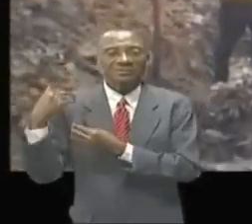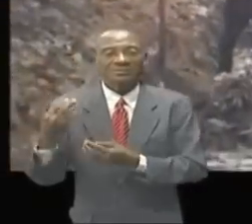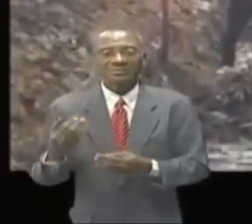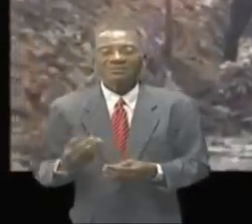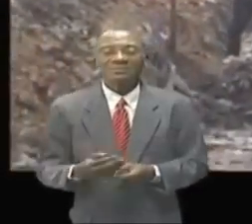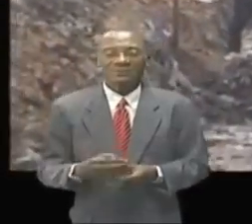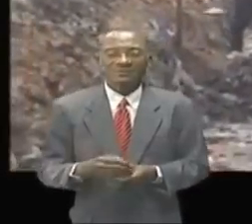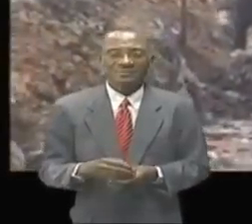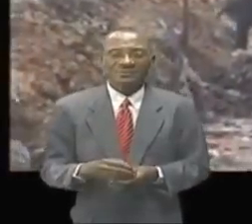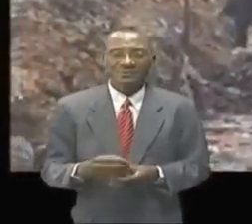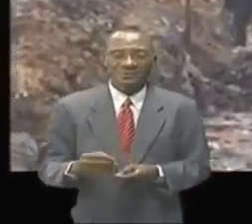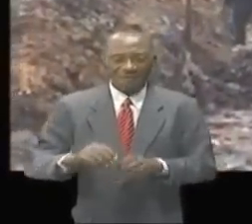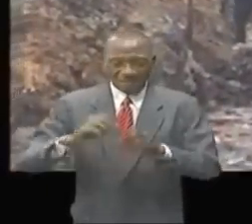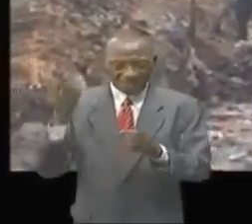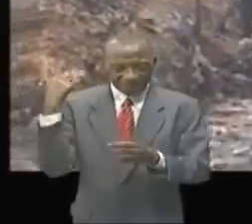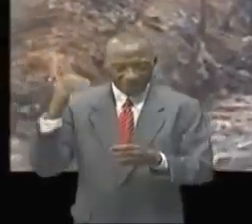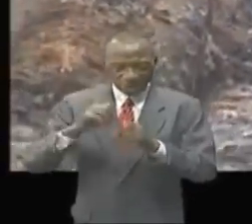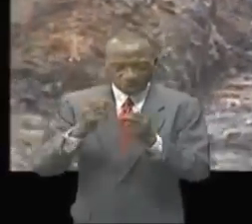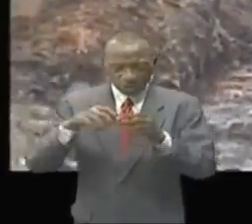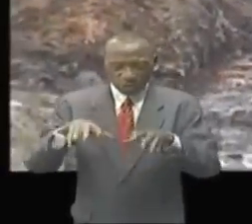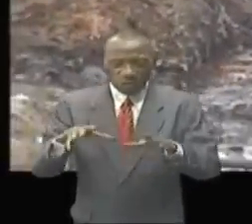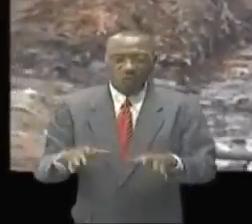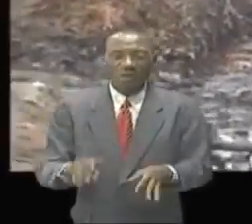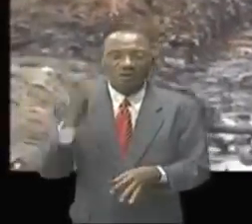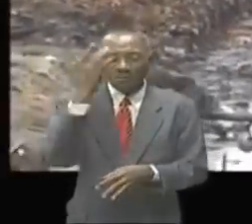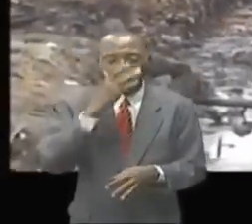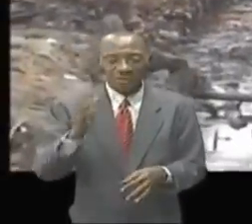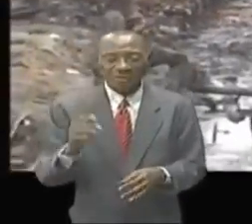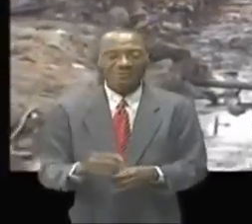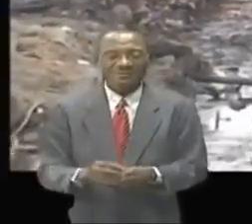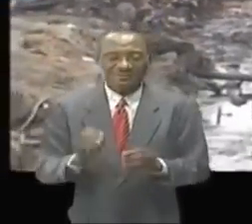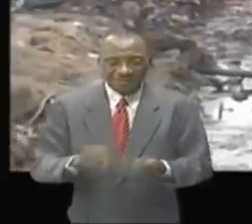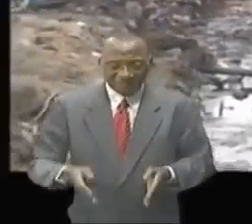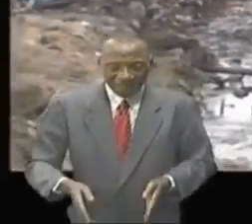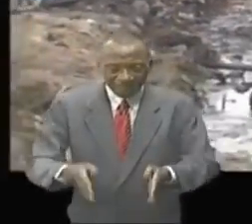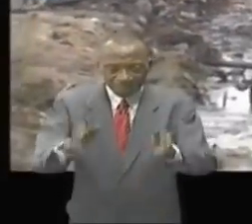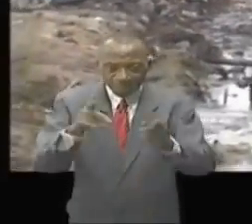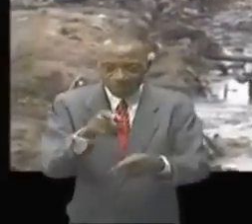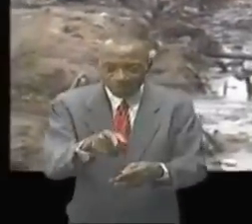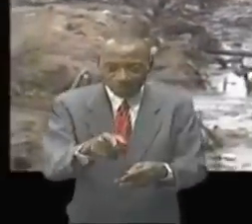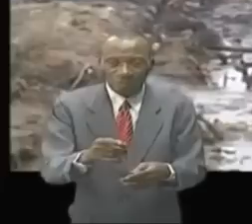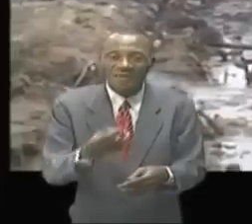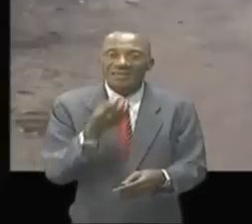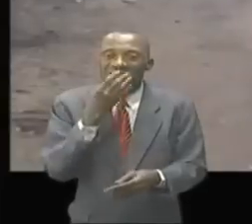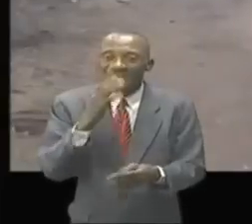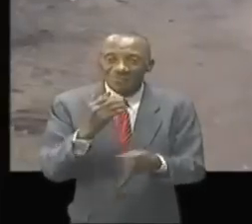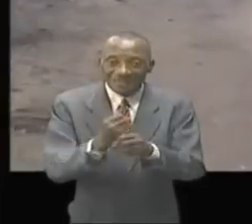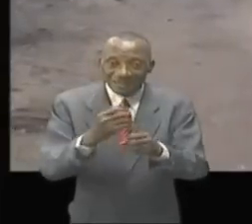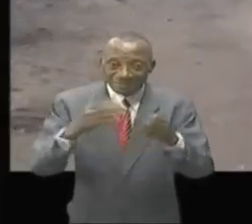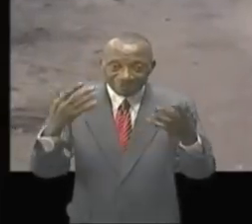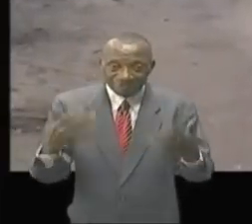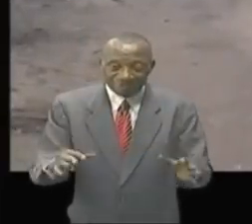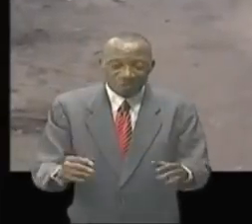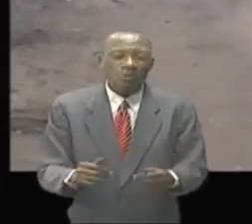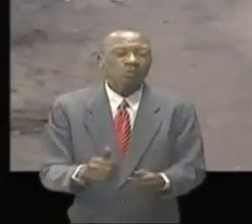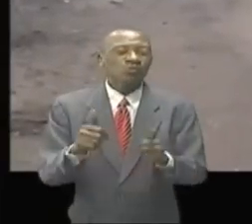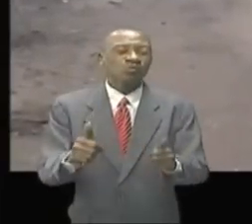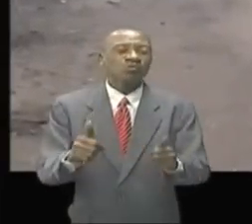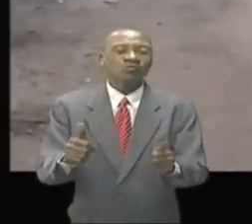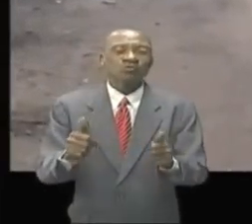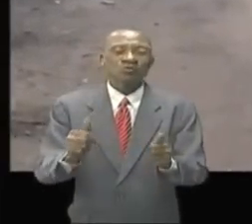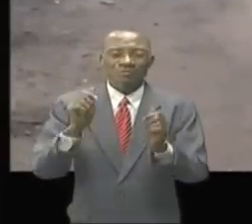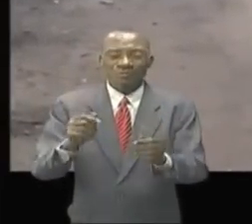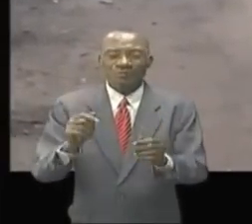congolais. Ces tronçons, une fois réhabilités, offrira l'avantage de décongestionner les avenues Kassavubu et 24